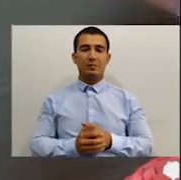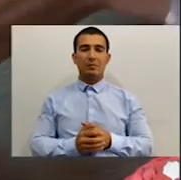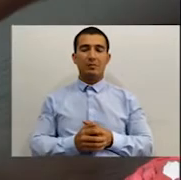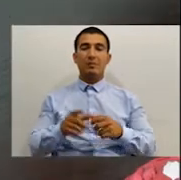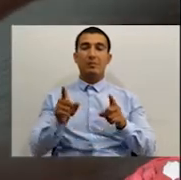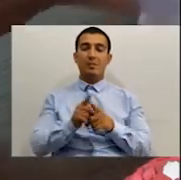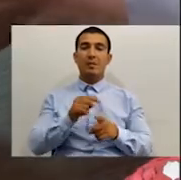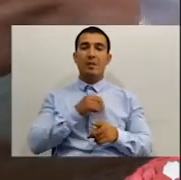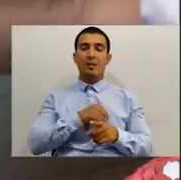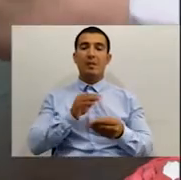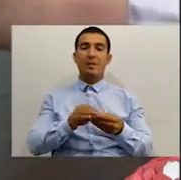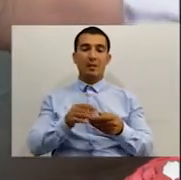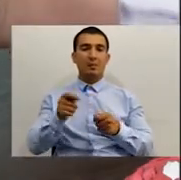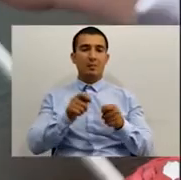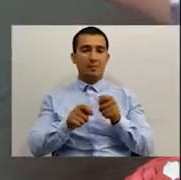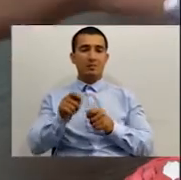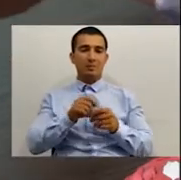Шәкілді тұқып кет ұрамызы.